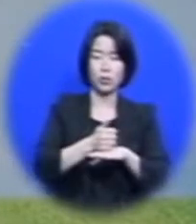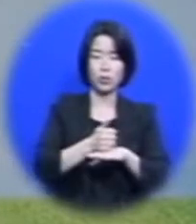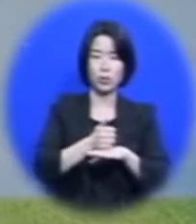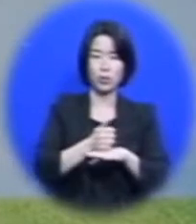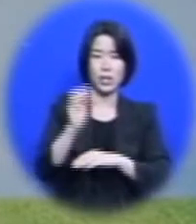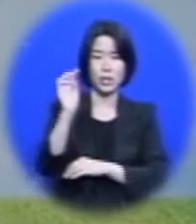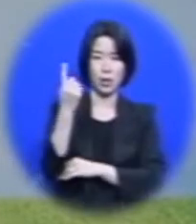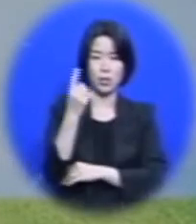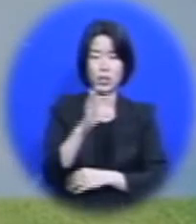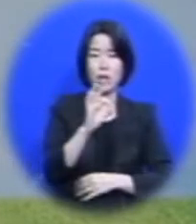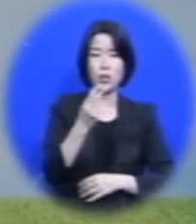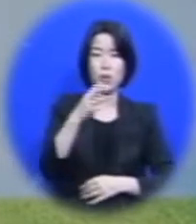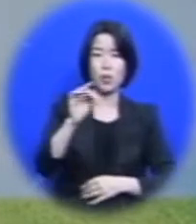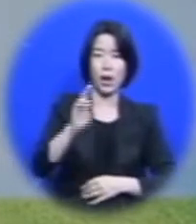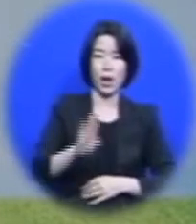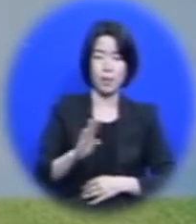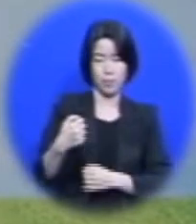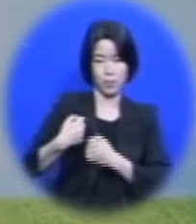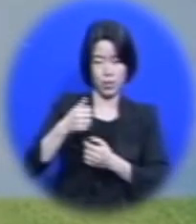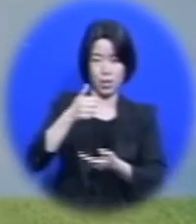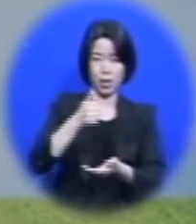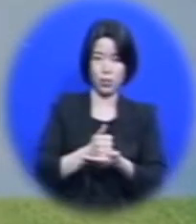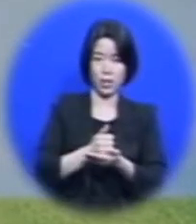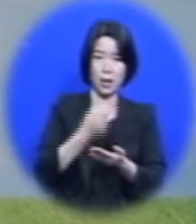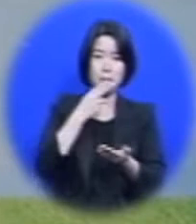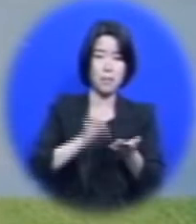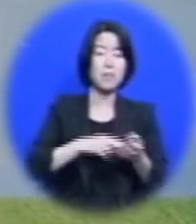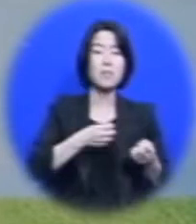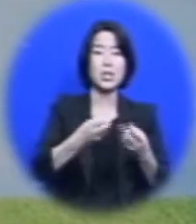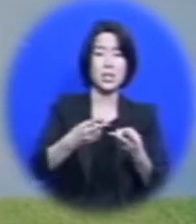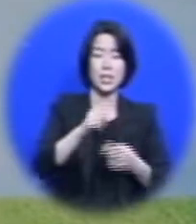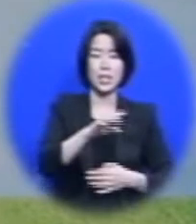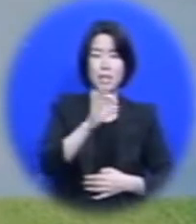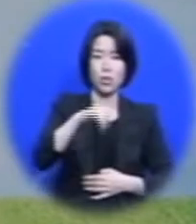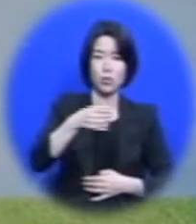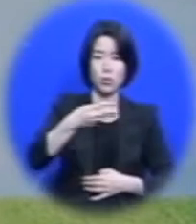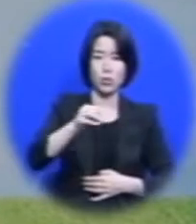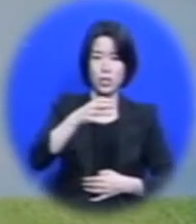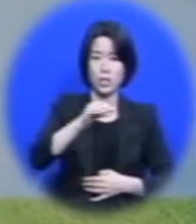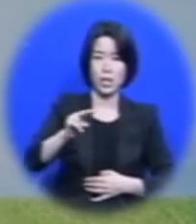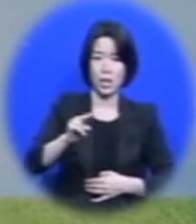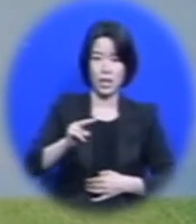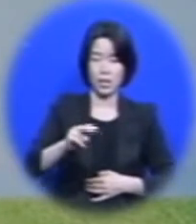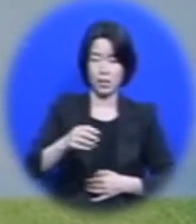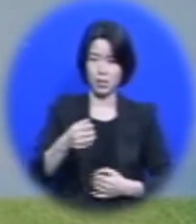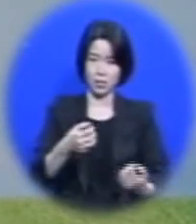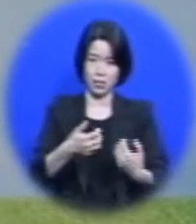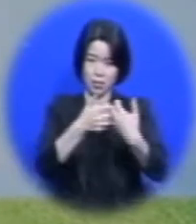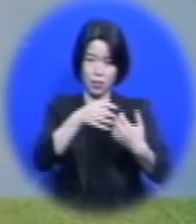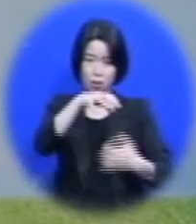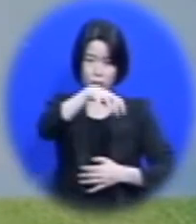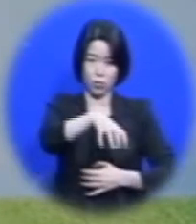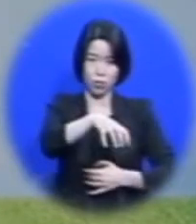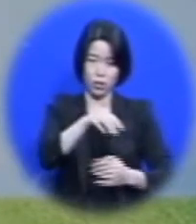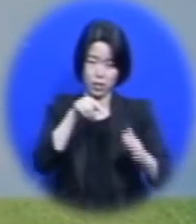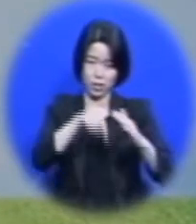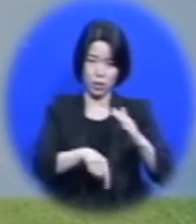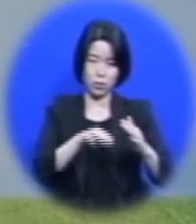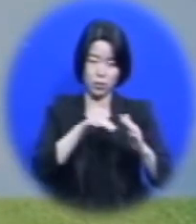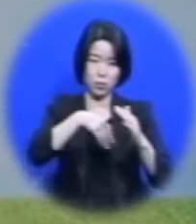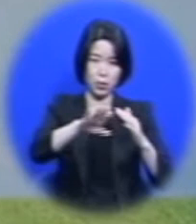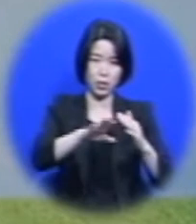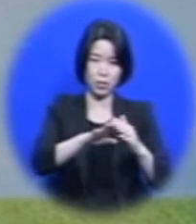장군에게 편지를 보내서 이 우리아를 적진 깊숙이 들여보내고 그리고 죽게 하라고